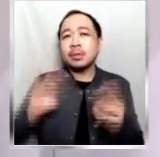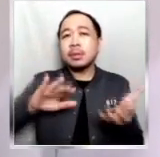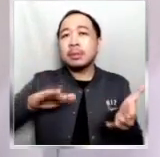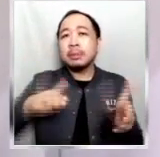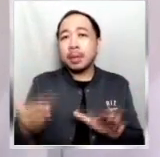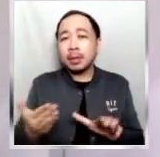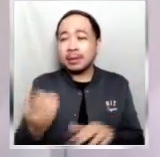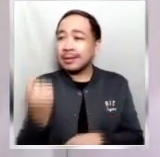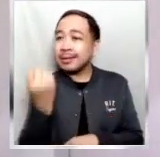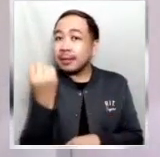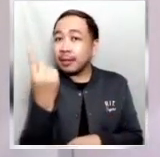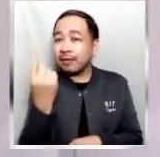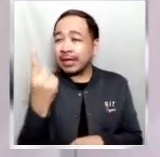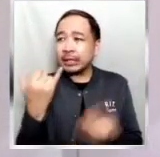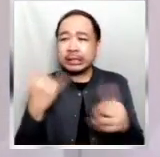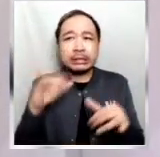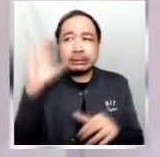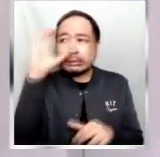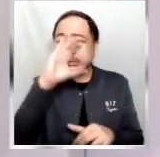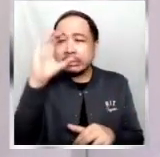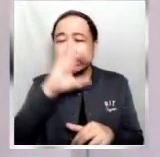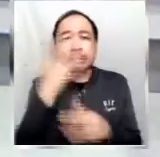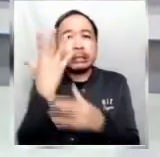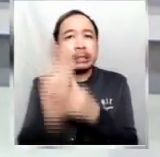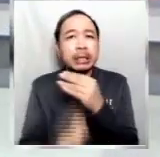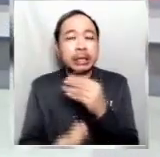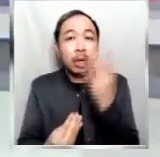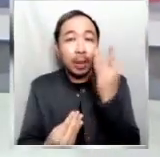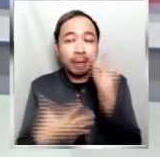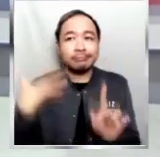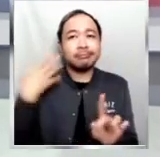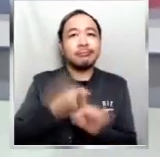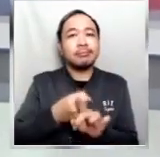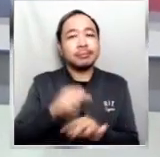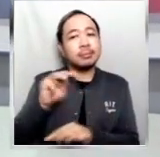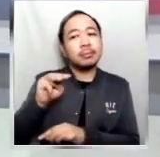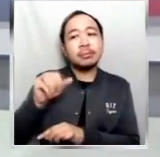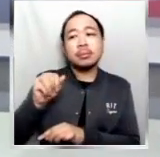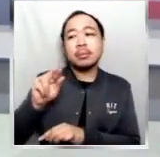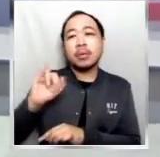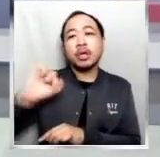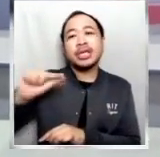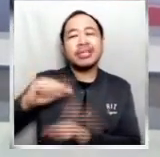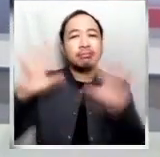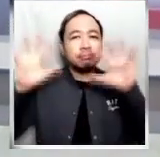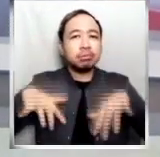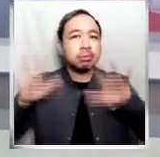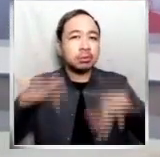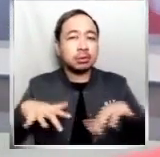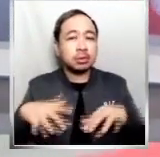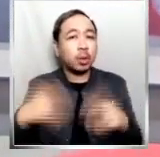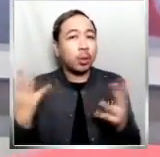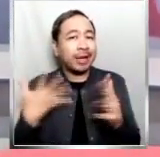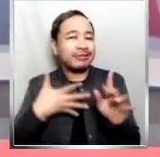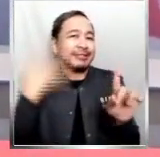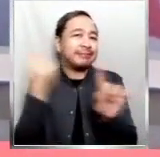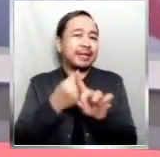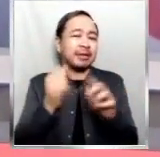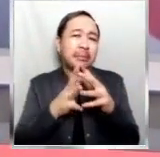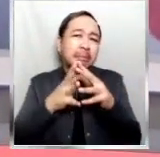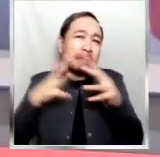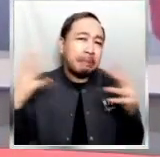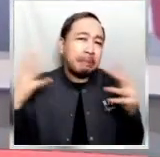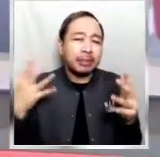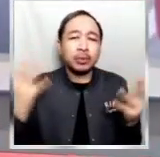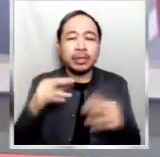nawawala sa pananalasa ng Bagyong Maring sa Luzon. Pinakanapuruhan nito ang Northern Luzon kung saan ekta-ektaryang taniman